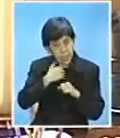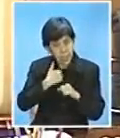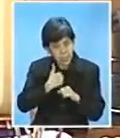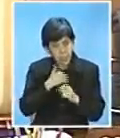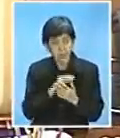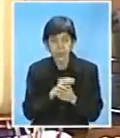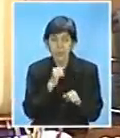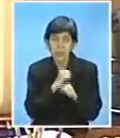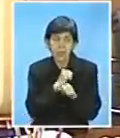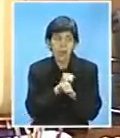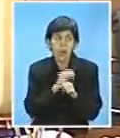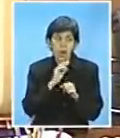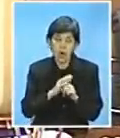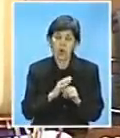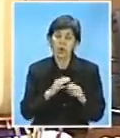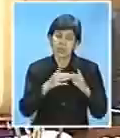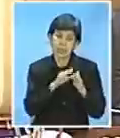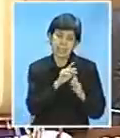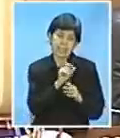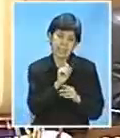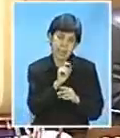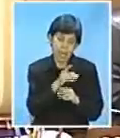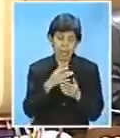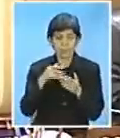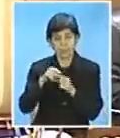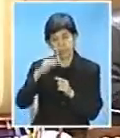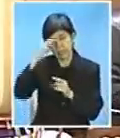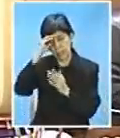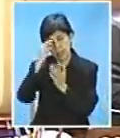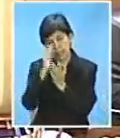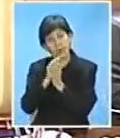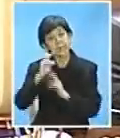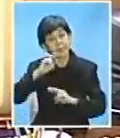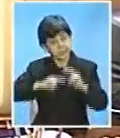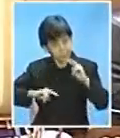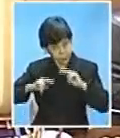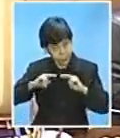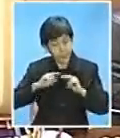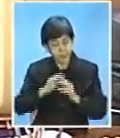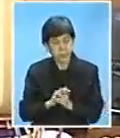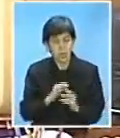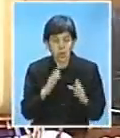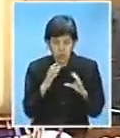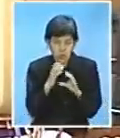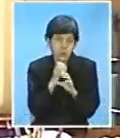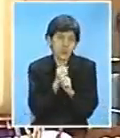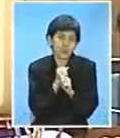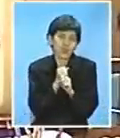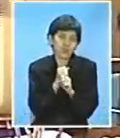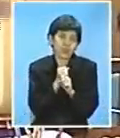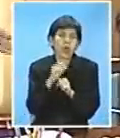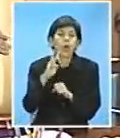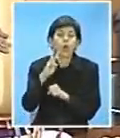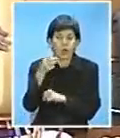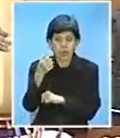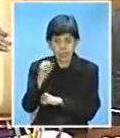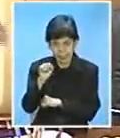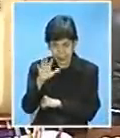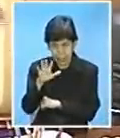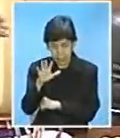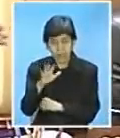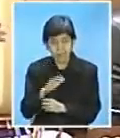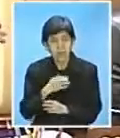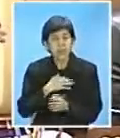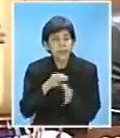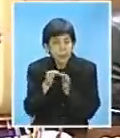นิติเวชของศิริราชหรือนิติเวชของโรงพยาบาลตำรวจนะครับเขาสรุปออกมาแล้วก็เหลือ615ผ